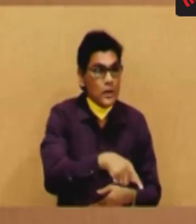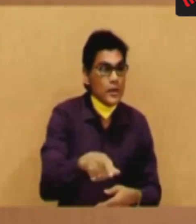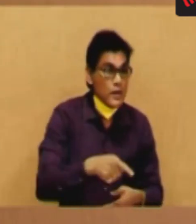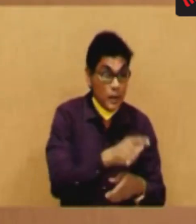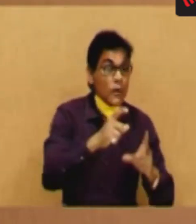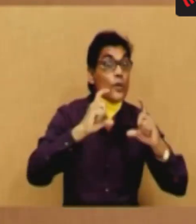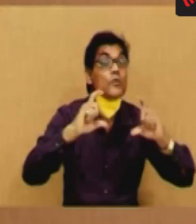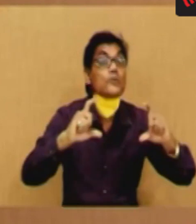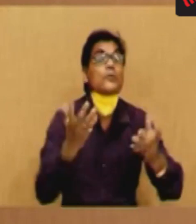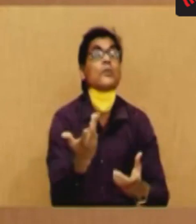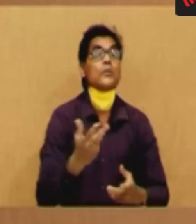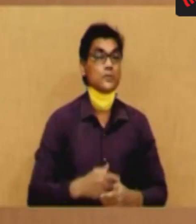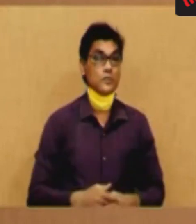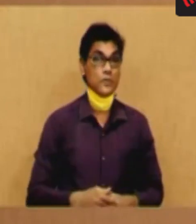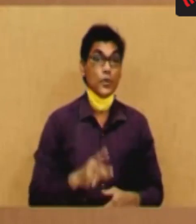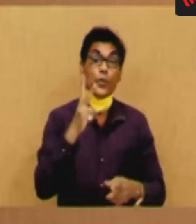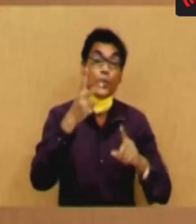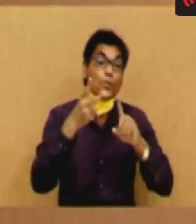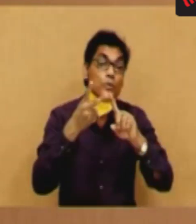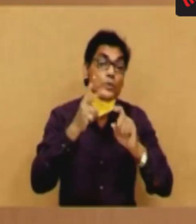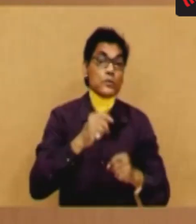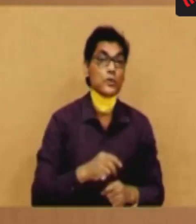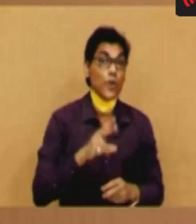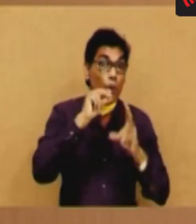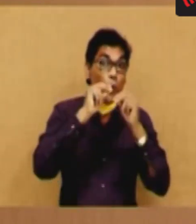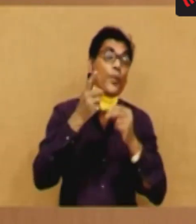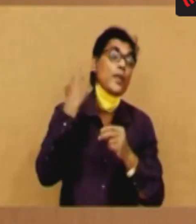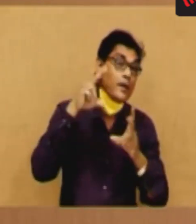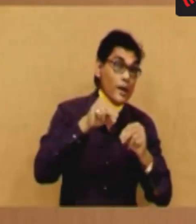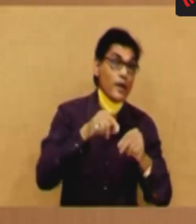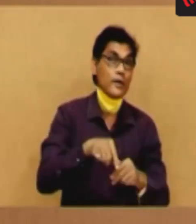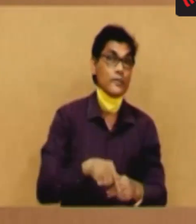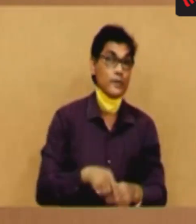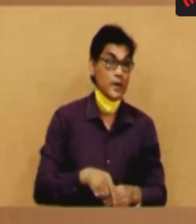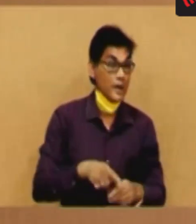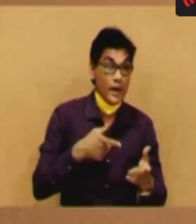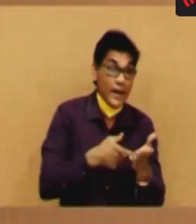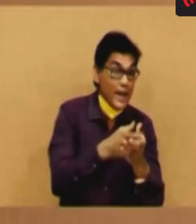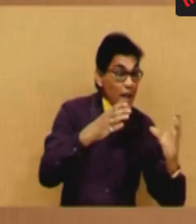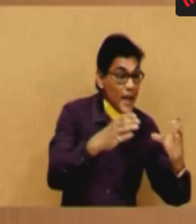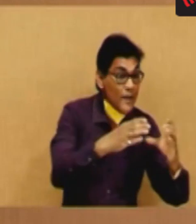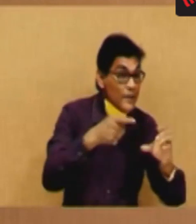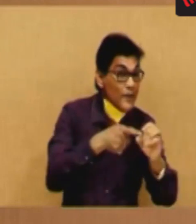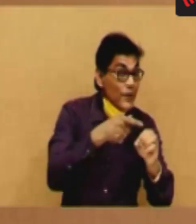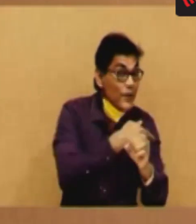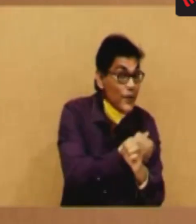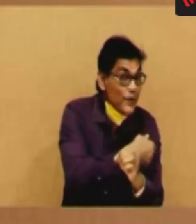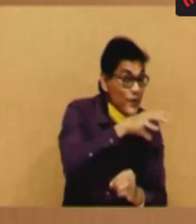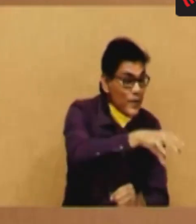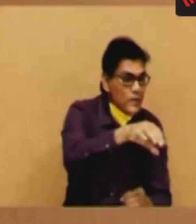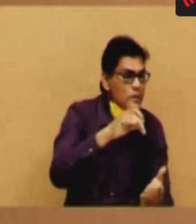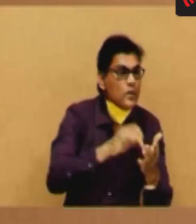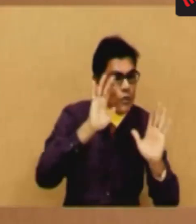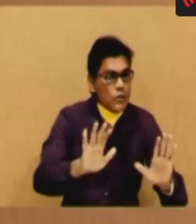ବିଶେଷ ଭାବରେ ଆମେ କେମିତି ଯତ୍ନ ନେବା। ଆଉ ଦ୍ୱିତୀୟ ଜିନିଷ ଯେଉଁଟା ରହିଯାଇଥିଲା କଥା କାଲିର, ସେଟା ହେଲା ଗାଁ ମାନଙ୍କରେ ଆମେ ଯେଉଁ କ୍ୱାରେଣ୍ଟାଇନ୍ ସେଣ୍ଟର ଗୁଡ଼ିକ